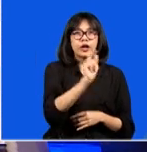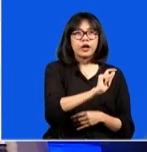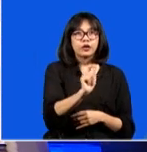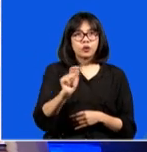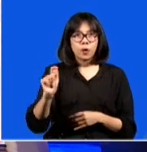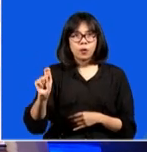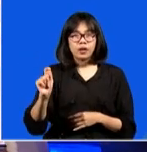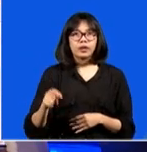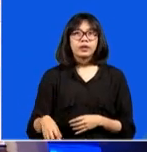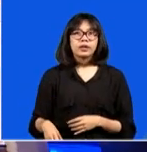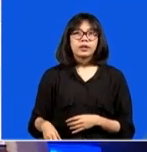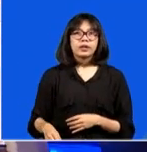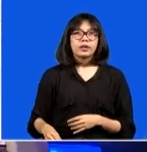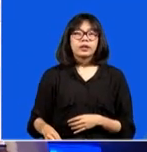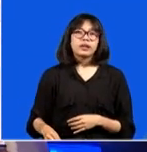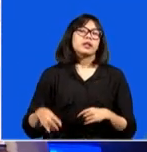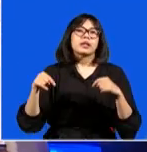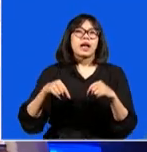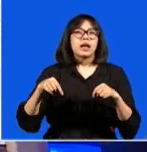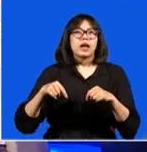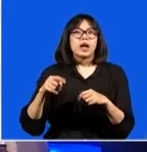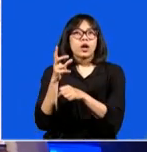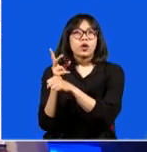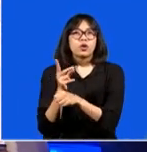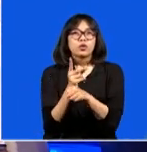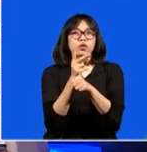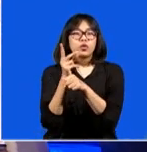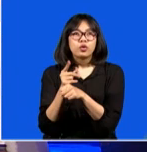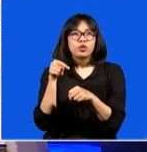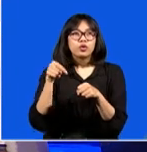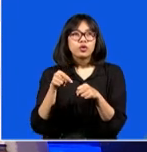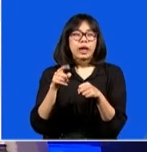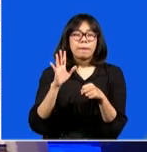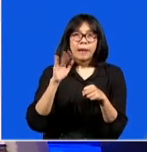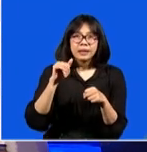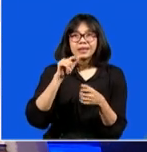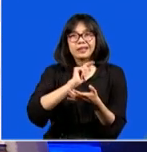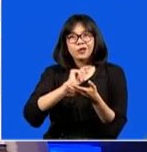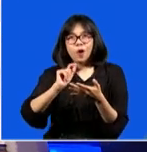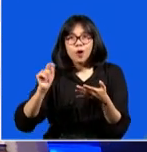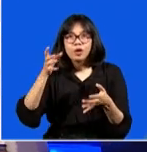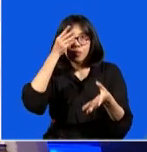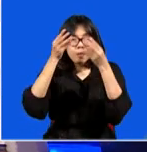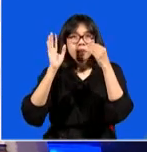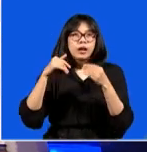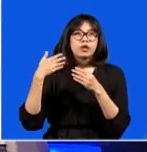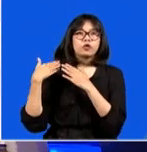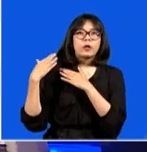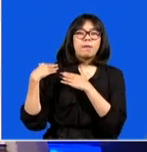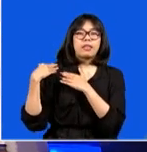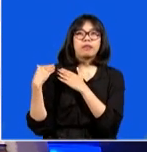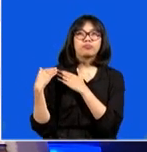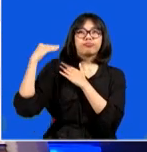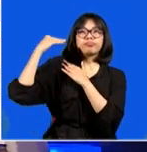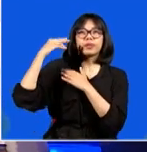yang sedang pendidikan pun diangkat sebagai PLT maupun kepala sekolah di kota Denpasar jadi apresiasi kami